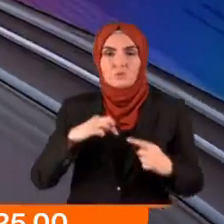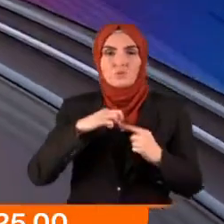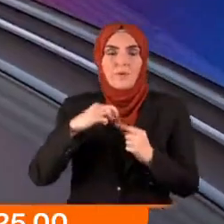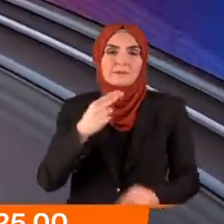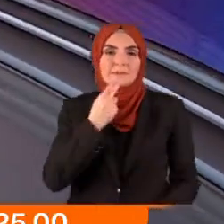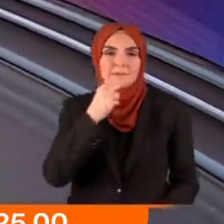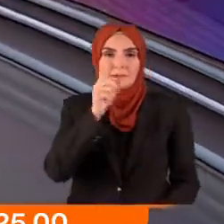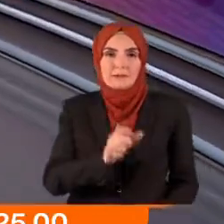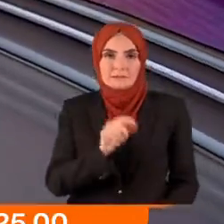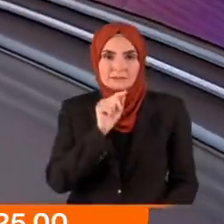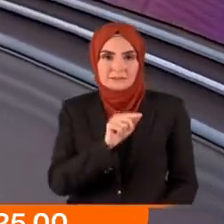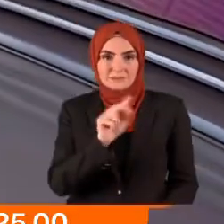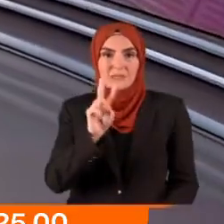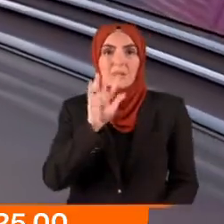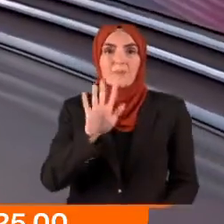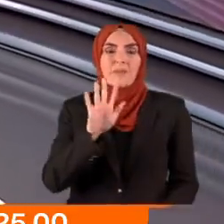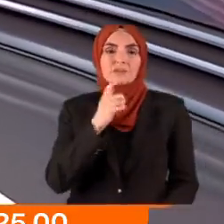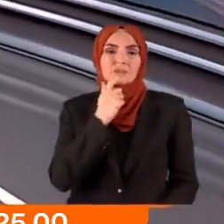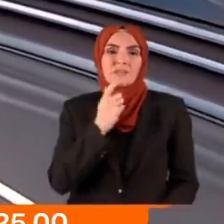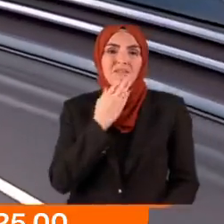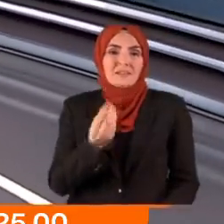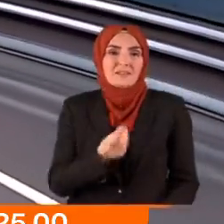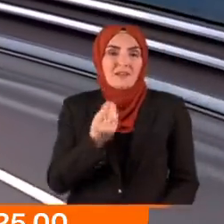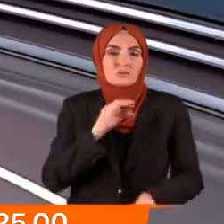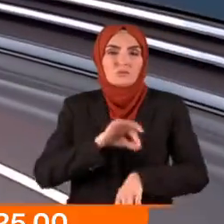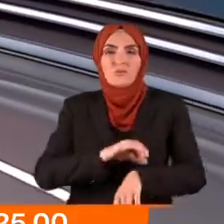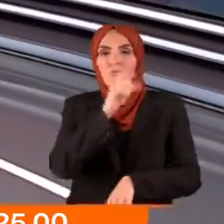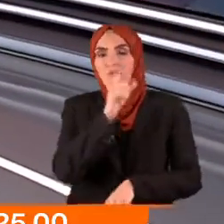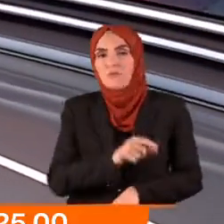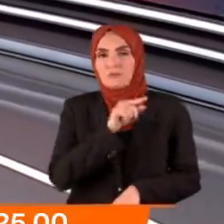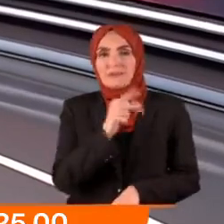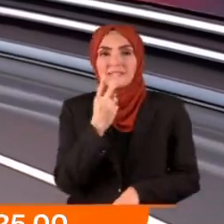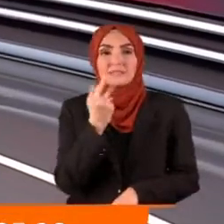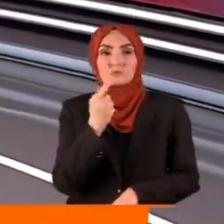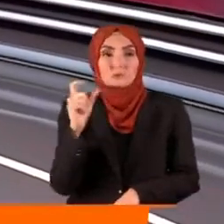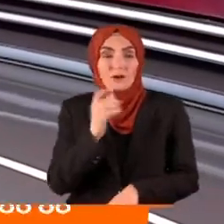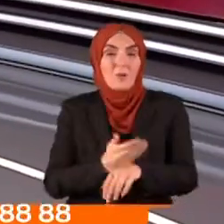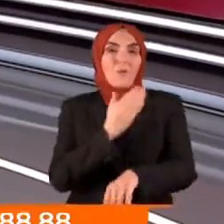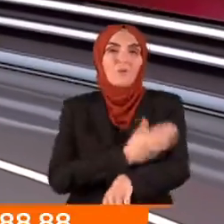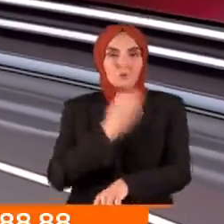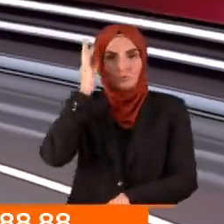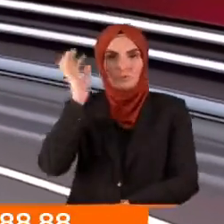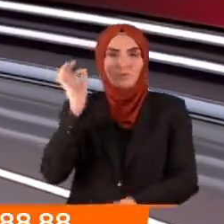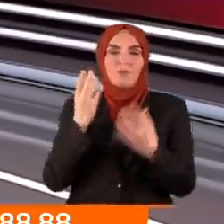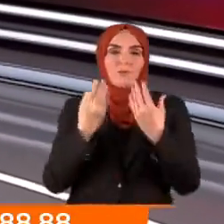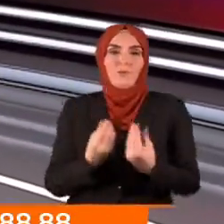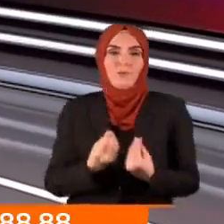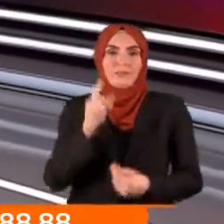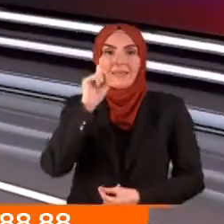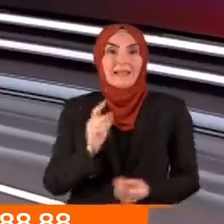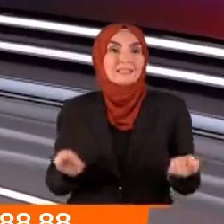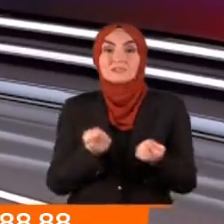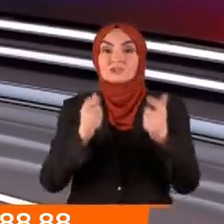Rümeysa Belinşen henüz 25 yaşında, gencecik bir doktordu. 2,5 ay önce uzmanlaşmıştı. İlk iş yeri